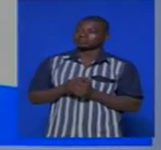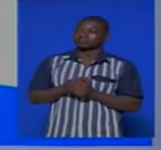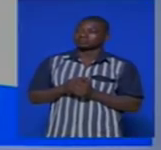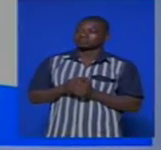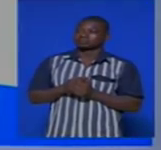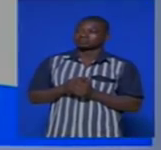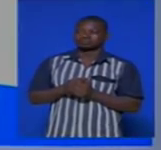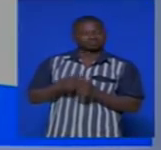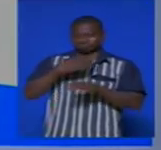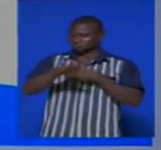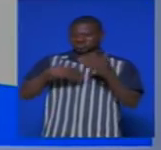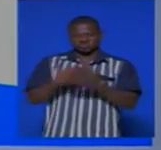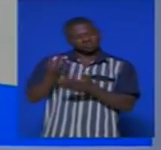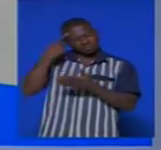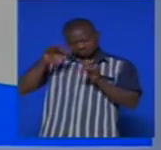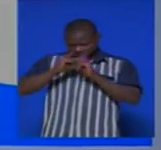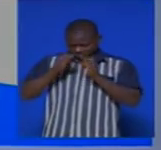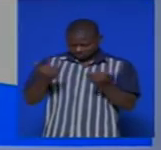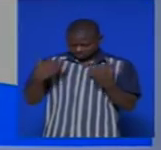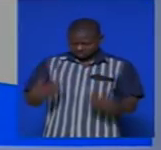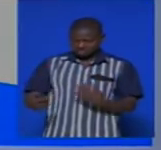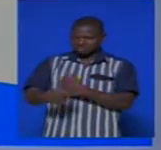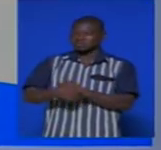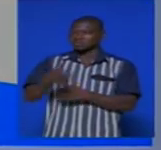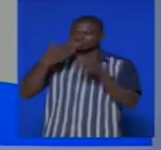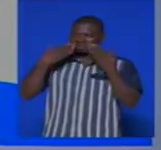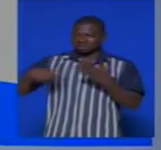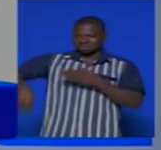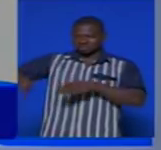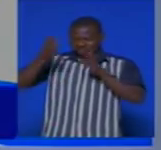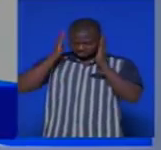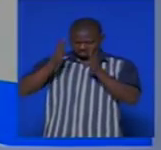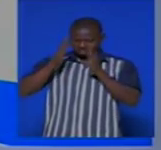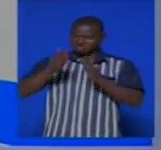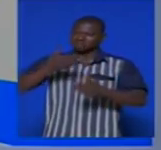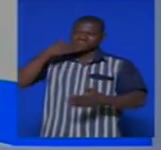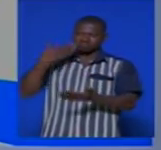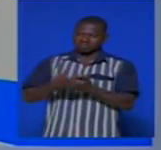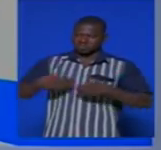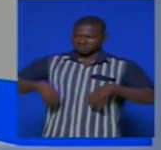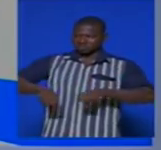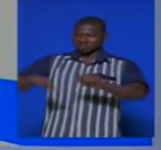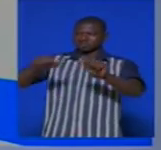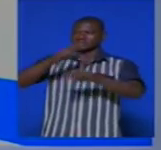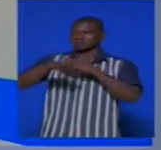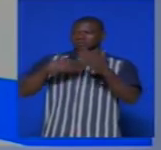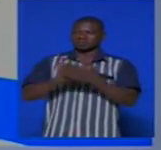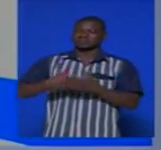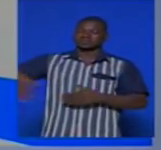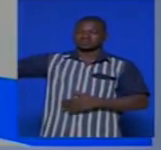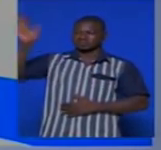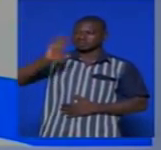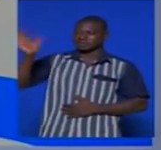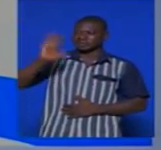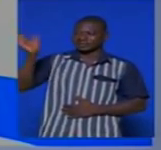C'est tout pour le journal de 13h sur la RTB. Merci de votre aimable attention à votre petit écran. Excellent après-midi à toutes et à tous.